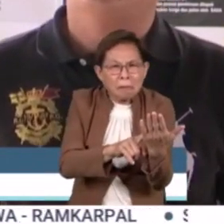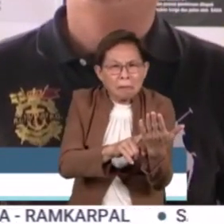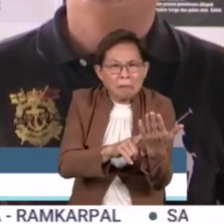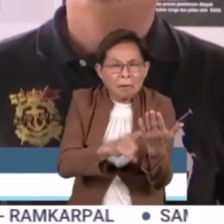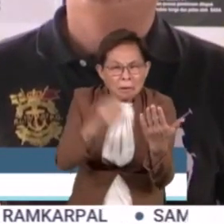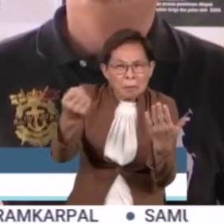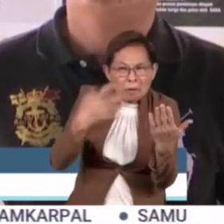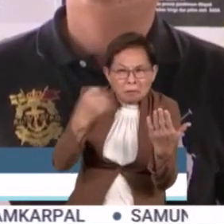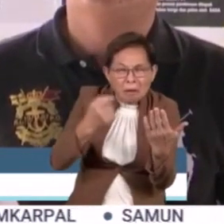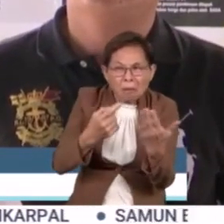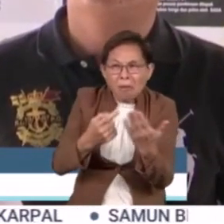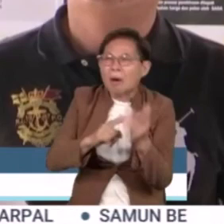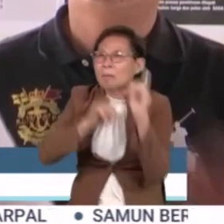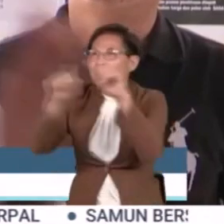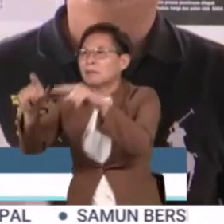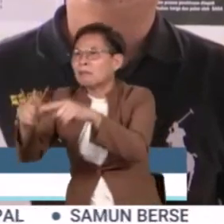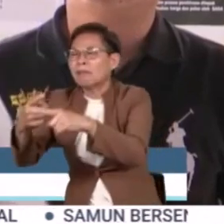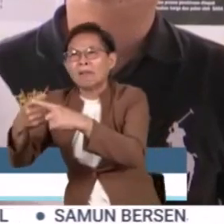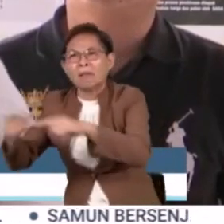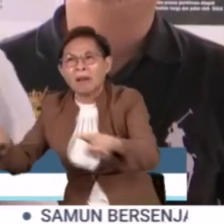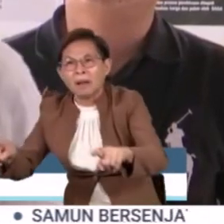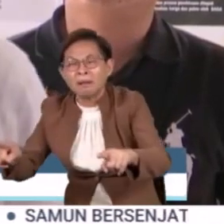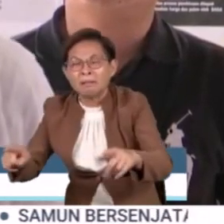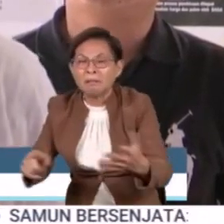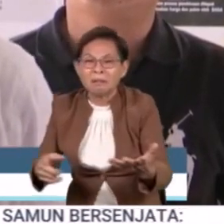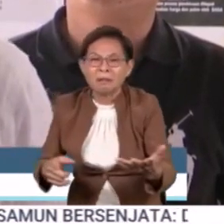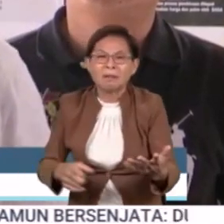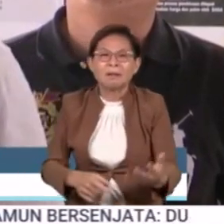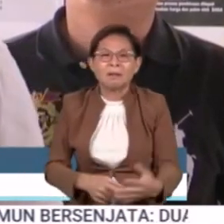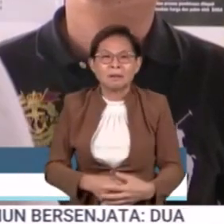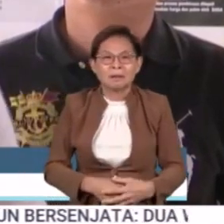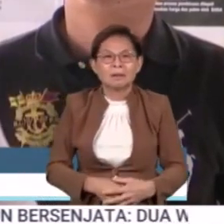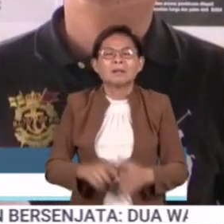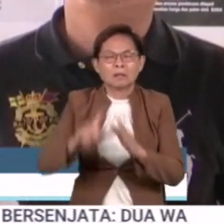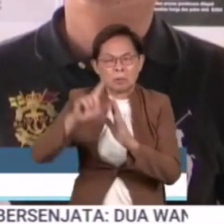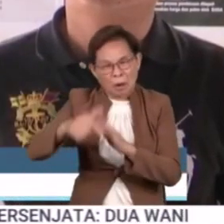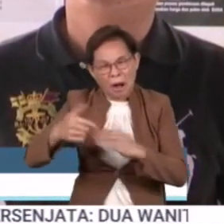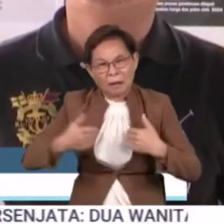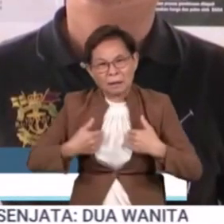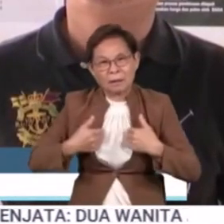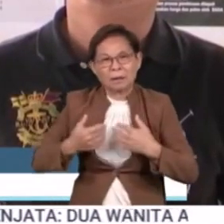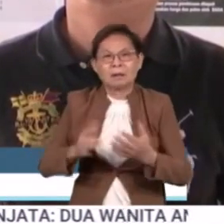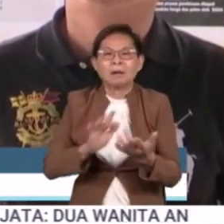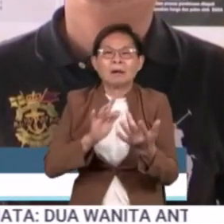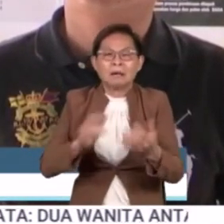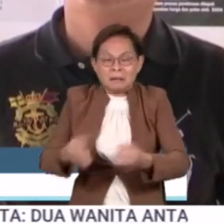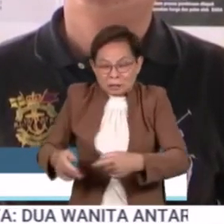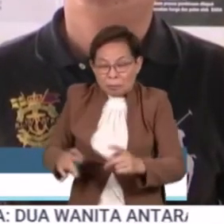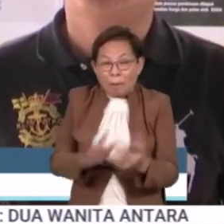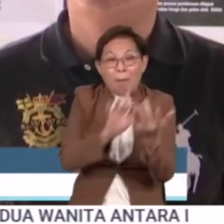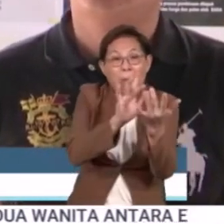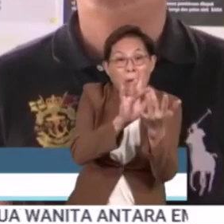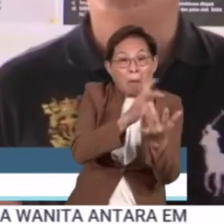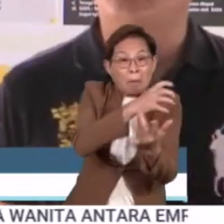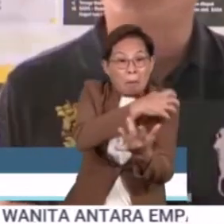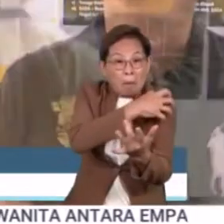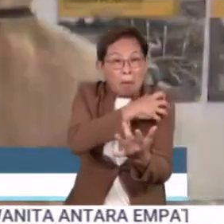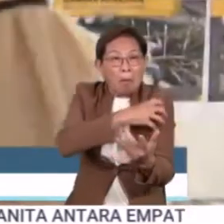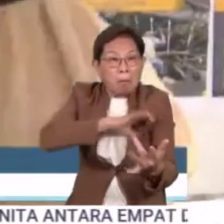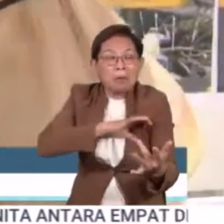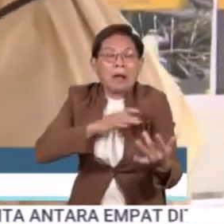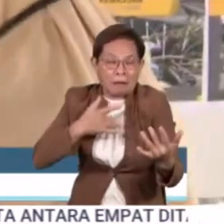diberitahu. Jadi daripada situlah kemudiannya ada yang sempat menghubungi pihak berkuasa iaitu pihak polis.